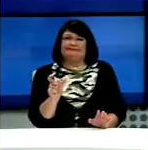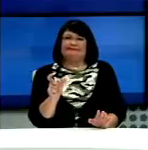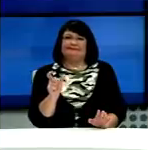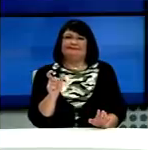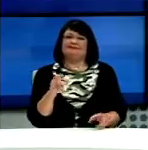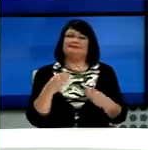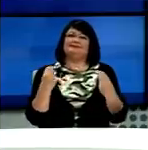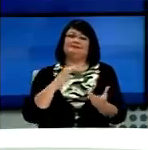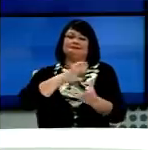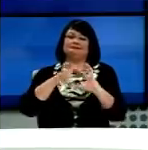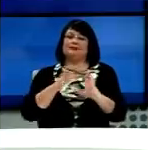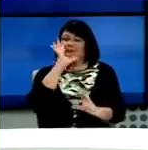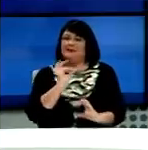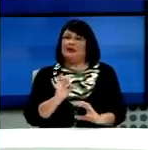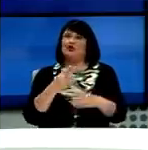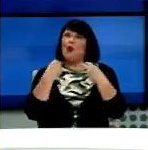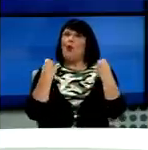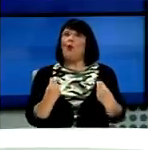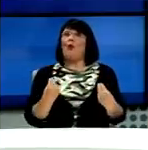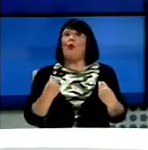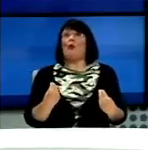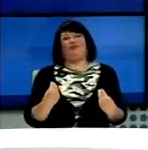ωρεοποίηση και διαστρέβλωση της πραγματικότητας.